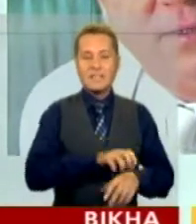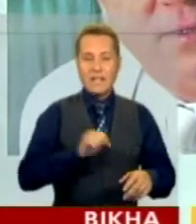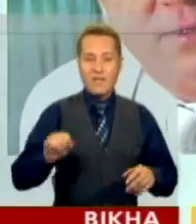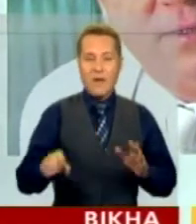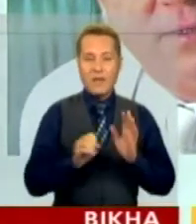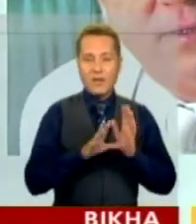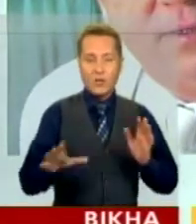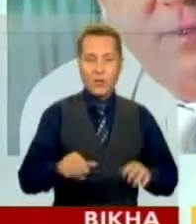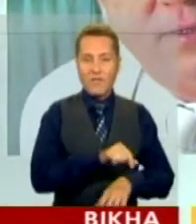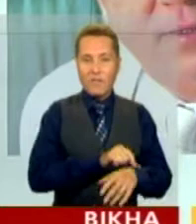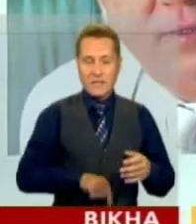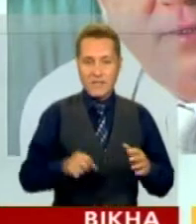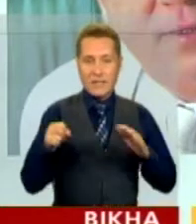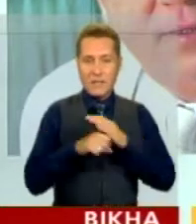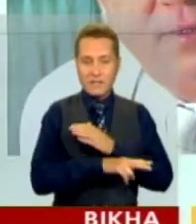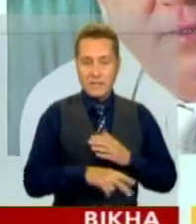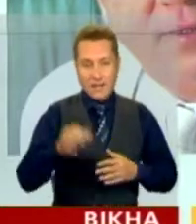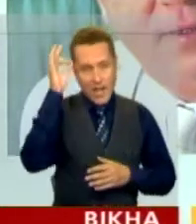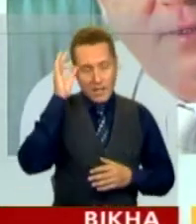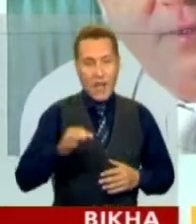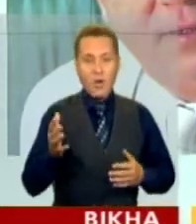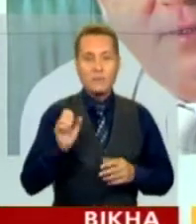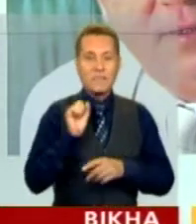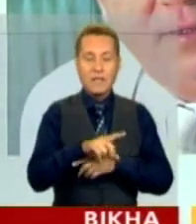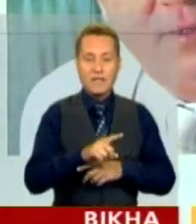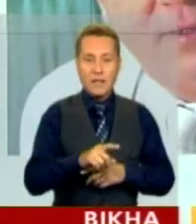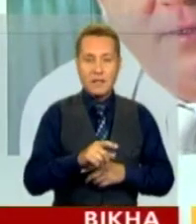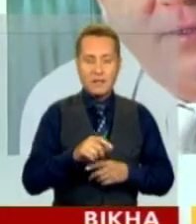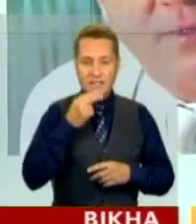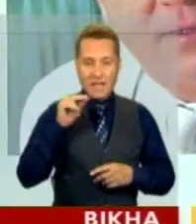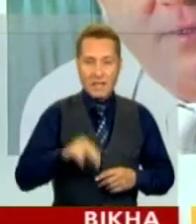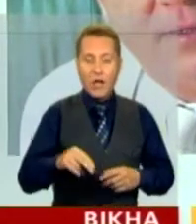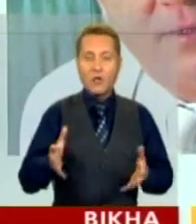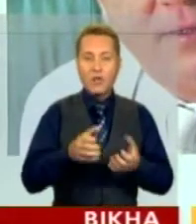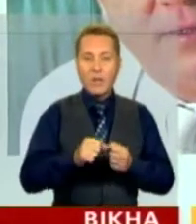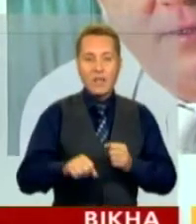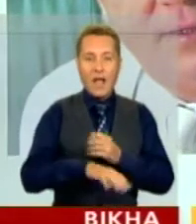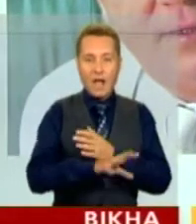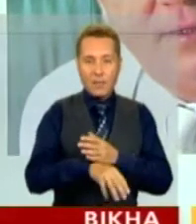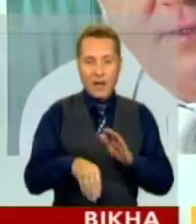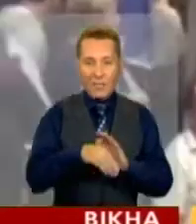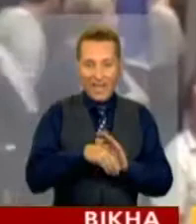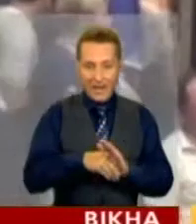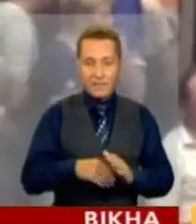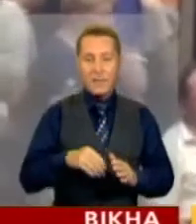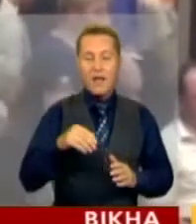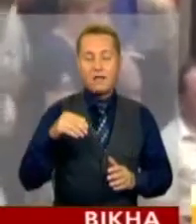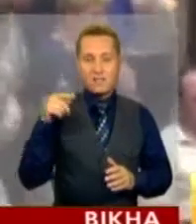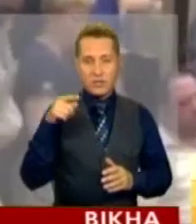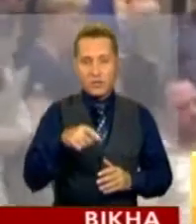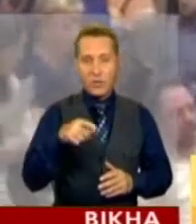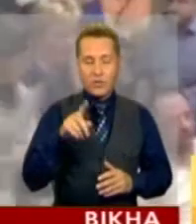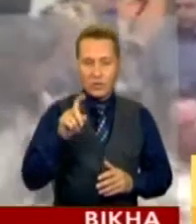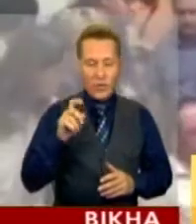браслета і зник. Нагадаю, Мельникові закидають отримання хабарів на суму 120 тисяч гривень. Про те, що